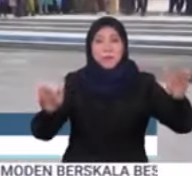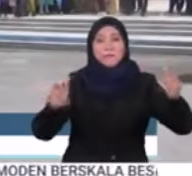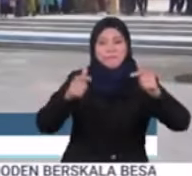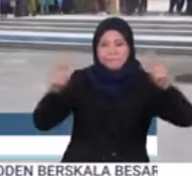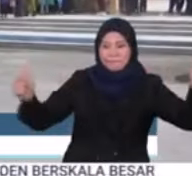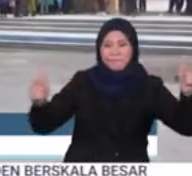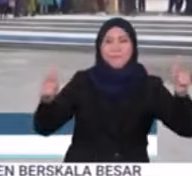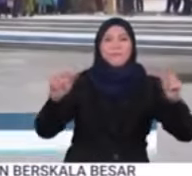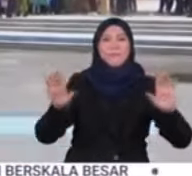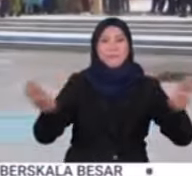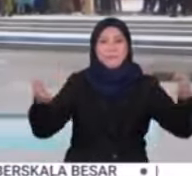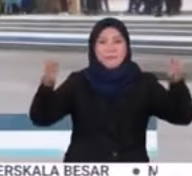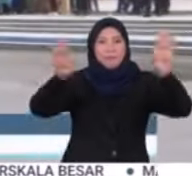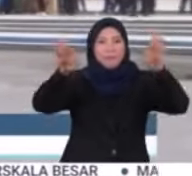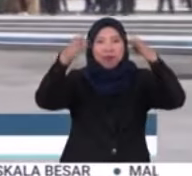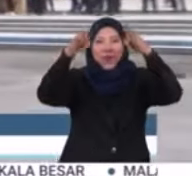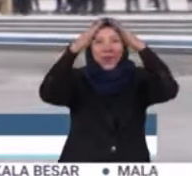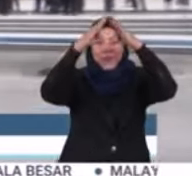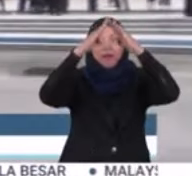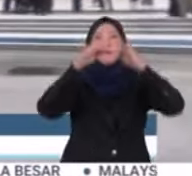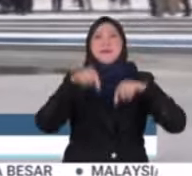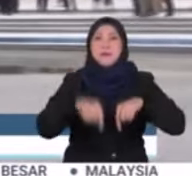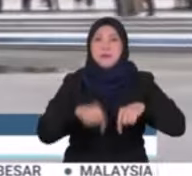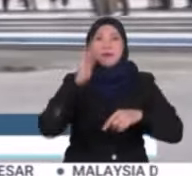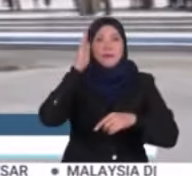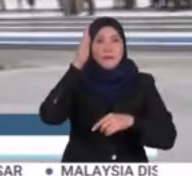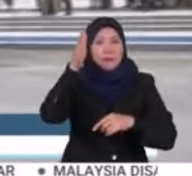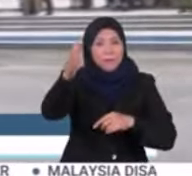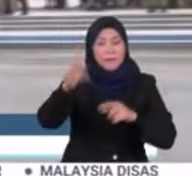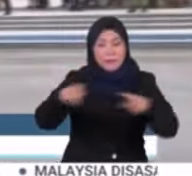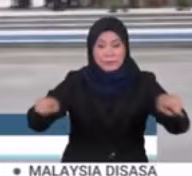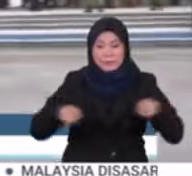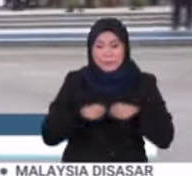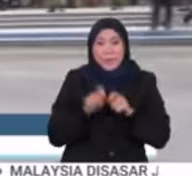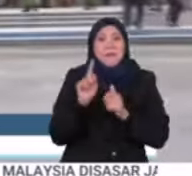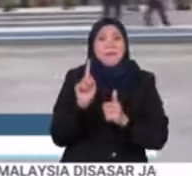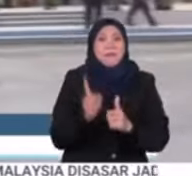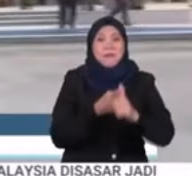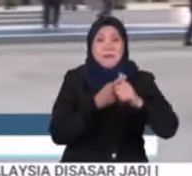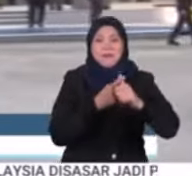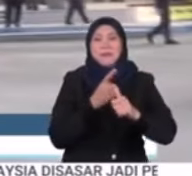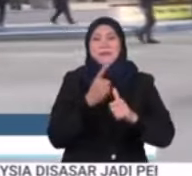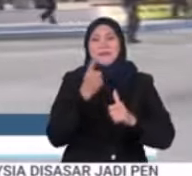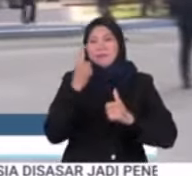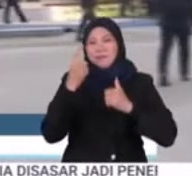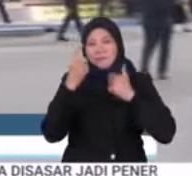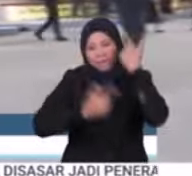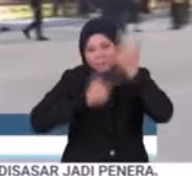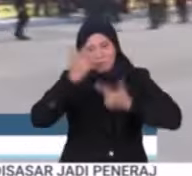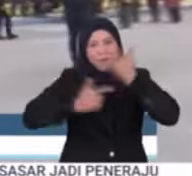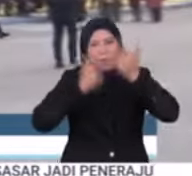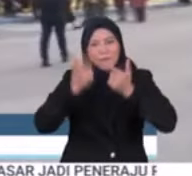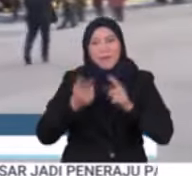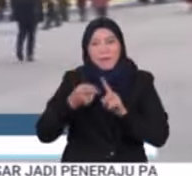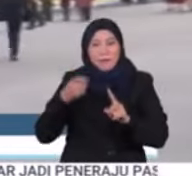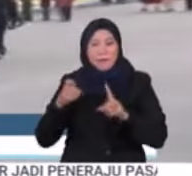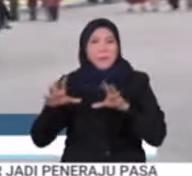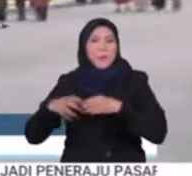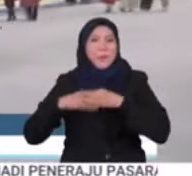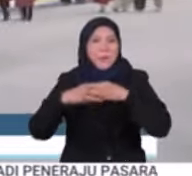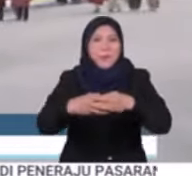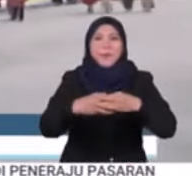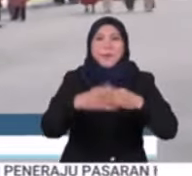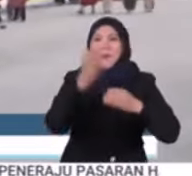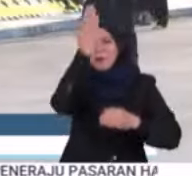Kompleks Kuil yulong sanch yang bakal menjadi lokasi pertama disinggahi rombongan di Raja ini dalam Kembara